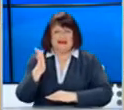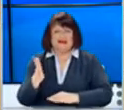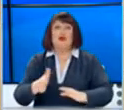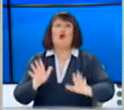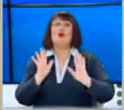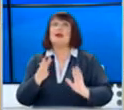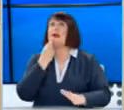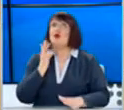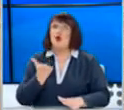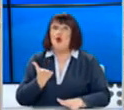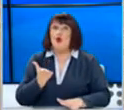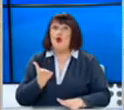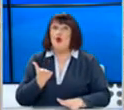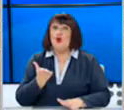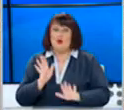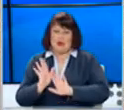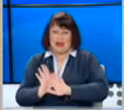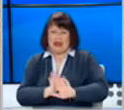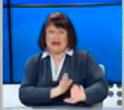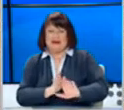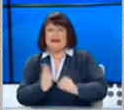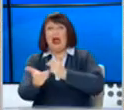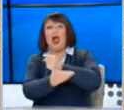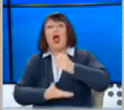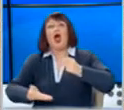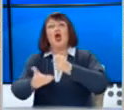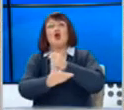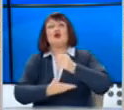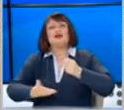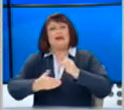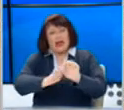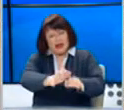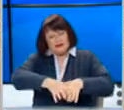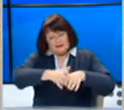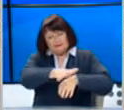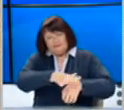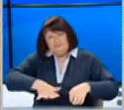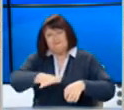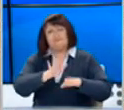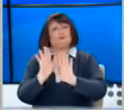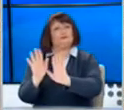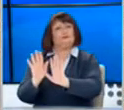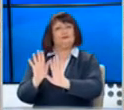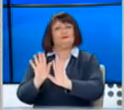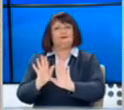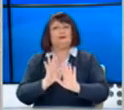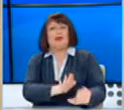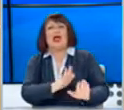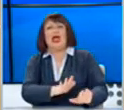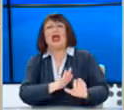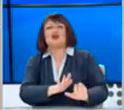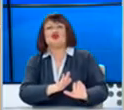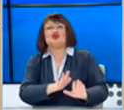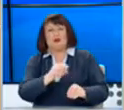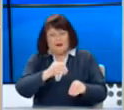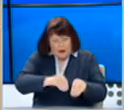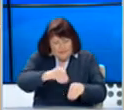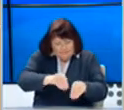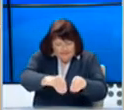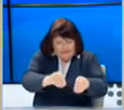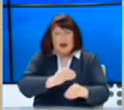μεγάλο βαθμό εγκαταλείφθηκαν αγροτικές εκμεταλλεύσεις και κατέληξαν αυτοί οι αγροί να γίνουν δασωμένοι.